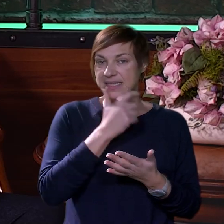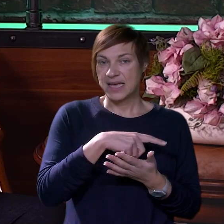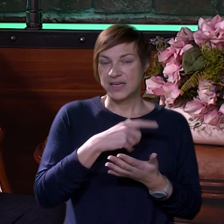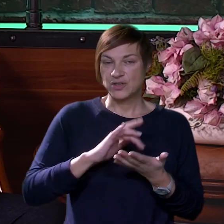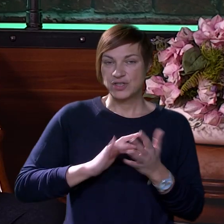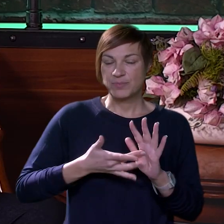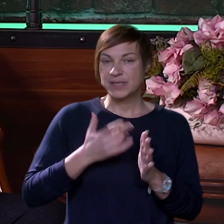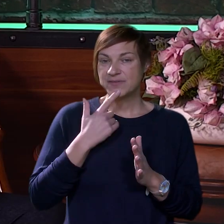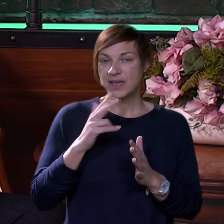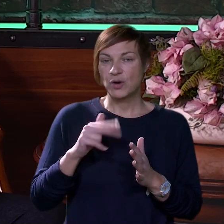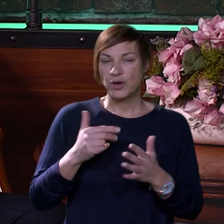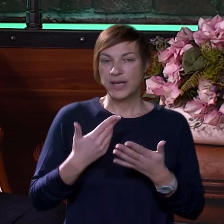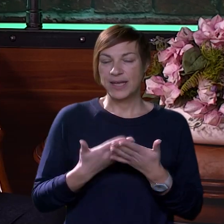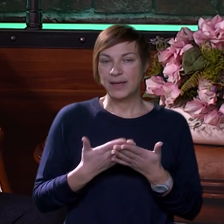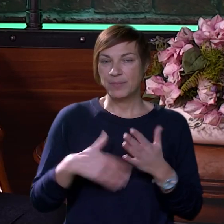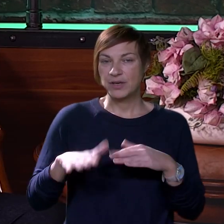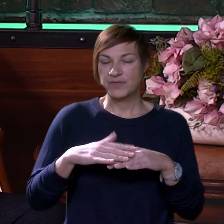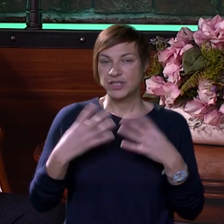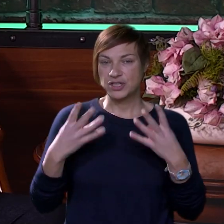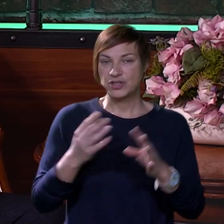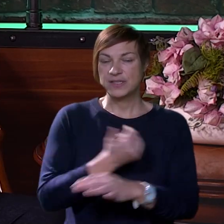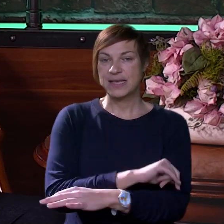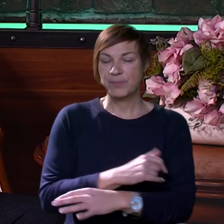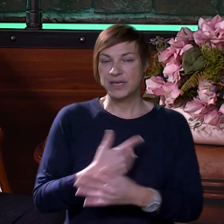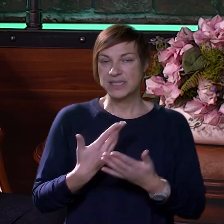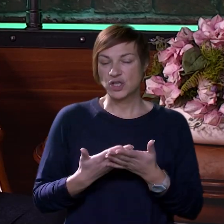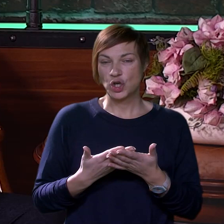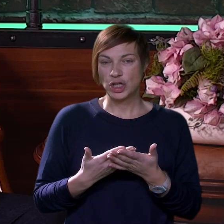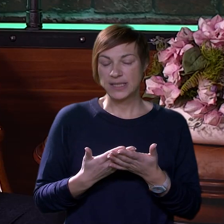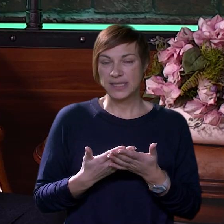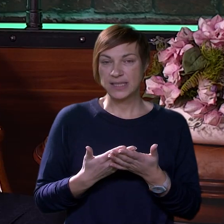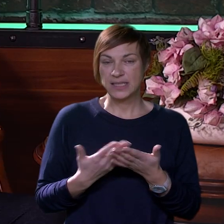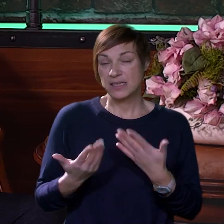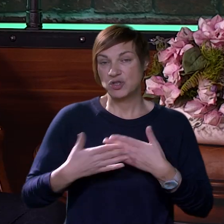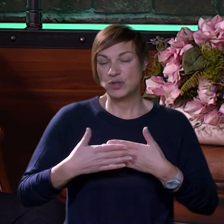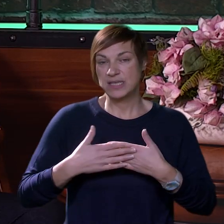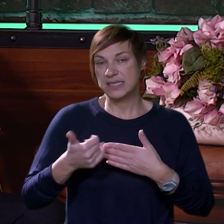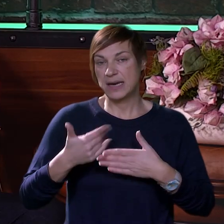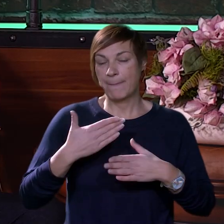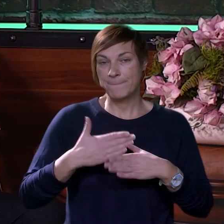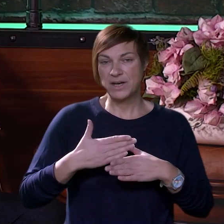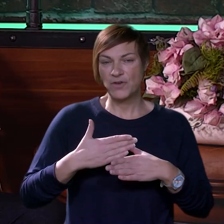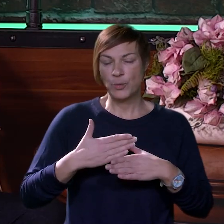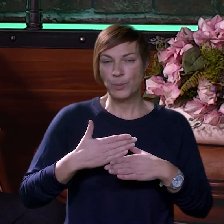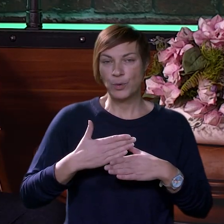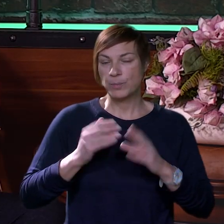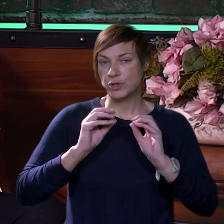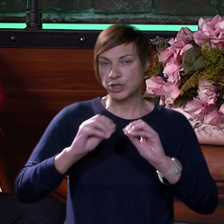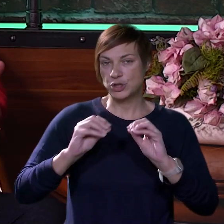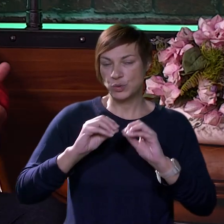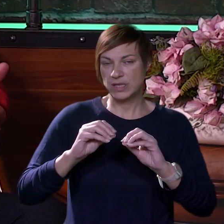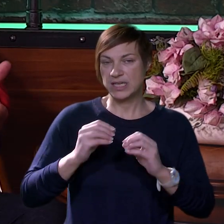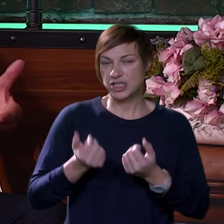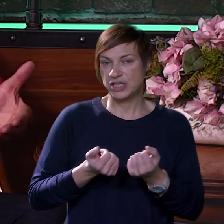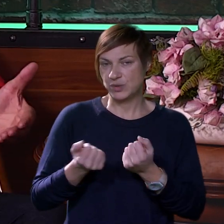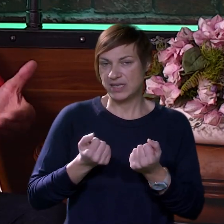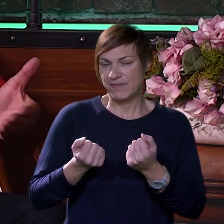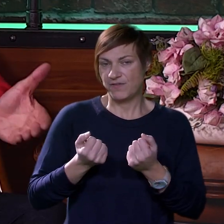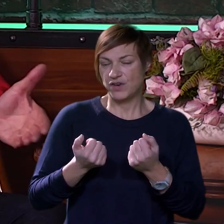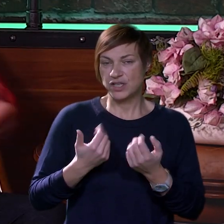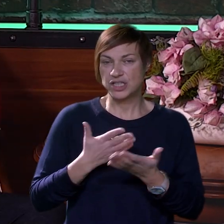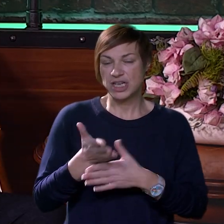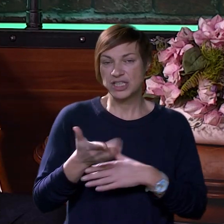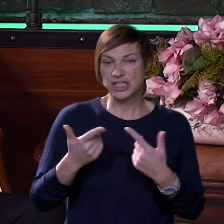odrasle osobe, znači svi oni koji imaju više od 18 godina i oni su eventualno se susreli sa prvom pomoći u tečaju kada